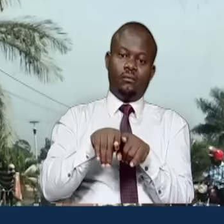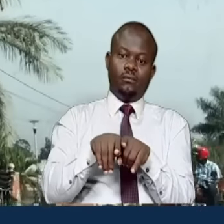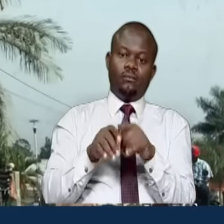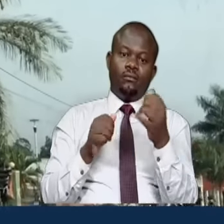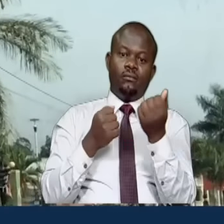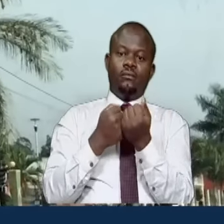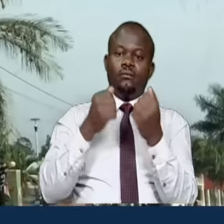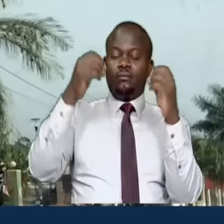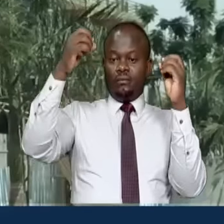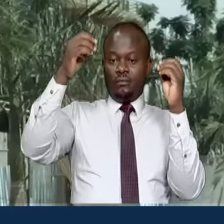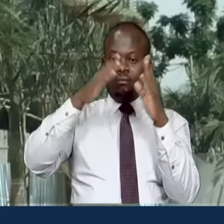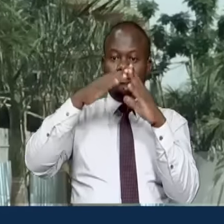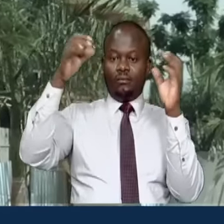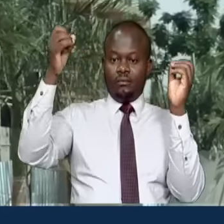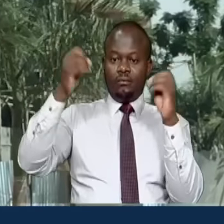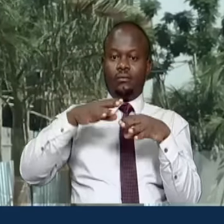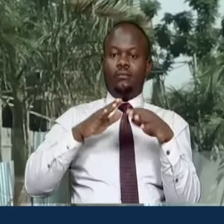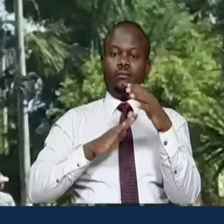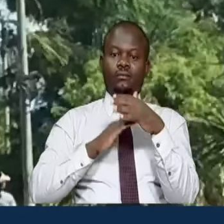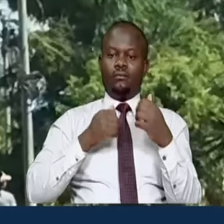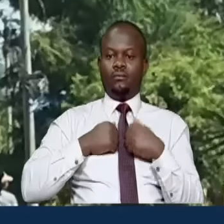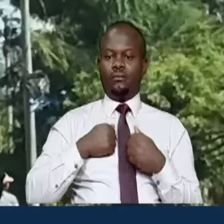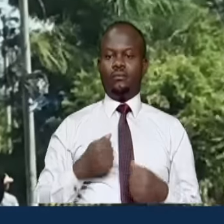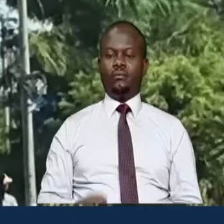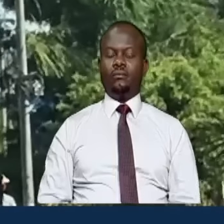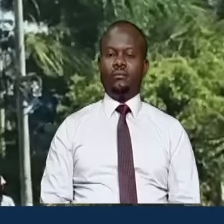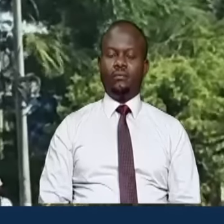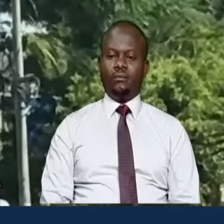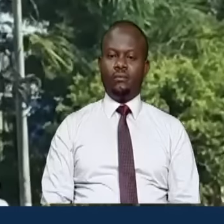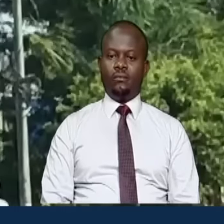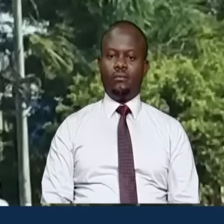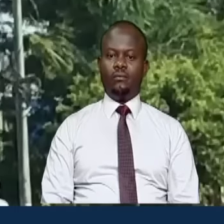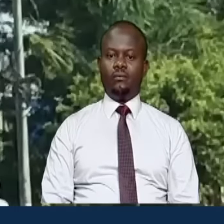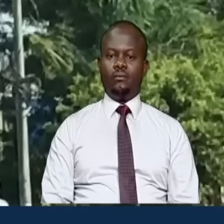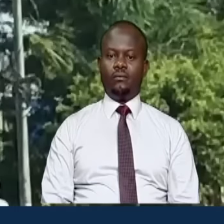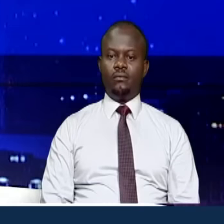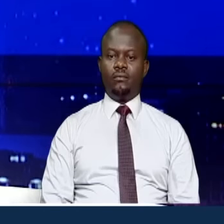yunganira Kigali, umurwa mukuru w'u Rwanda. Olivier Tuyishimire, mu karere ka Nyagatare.